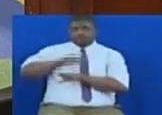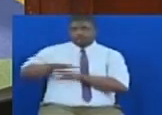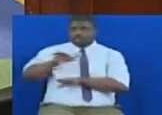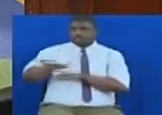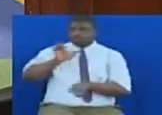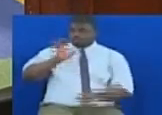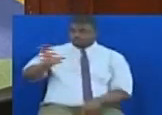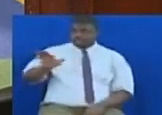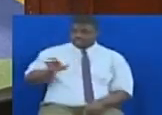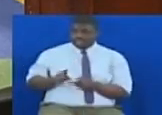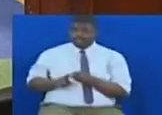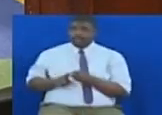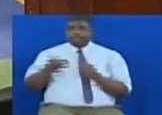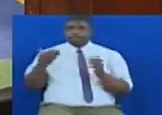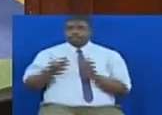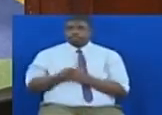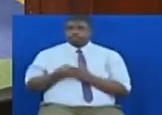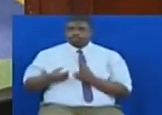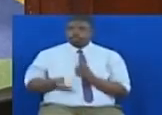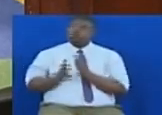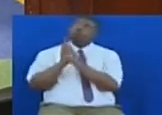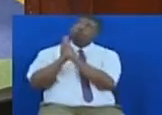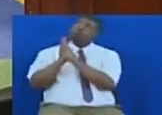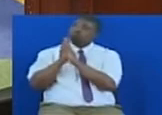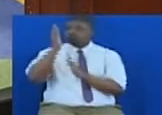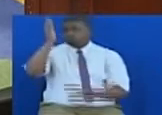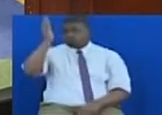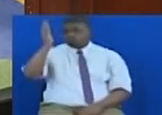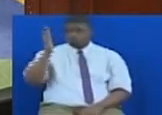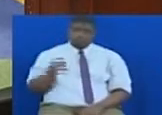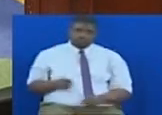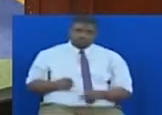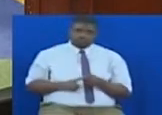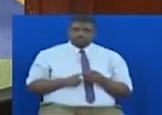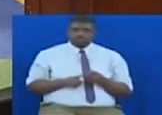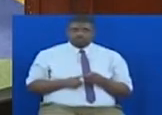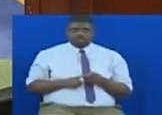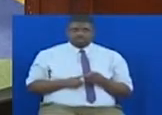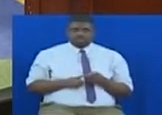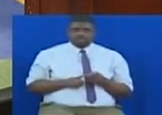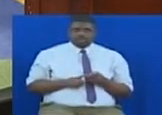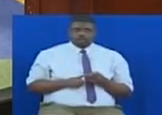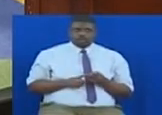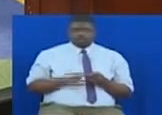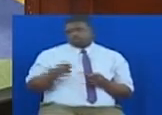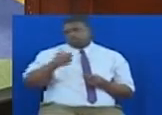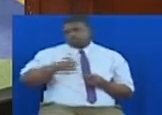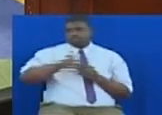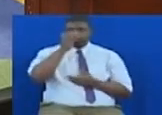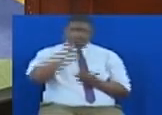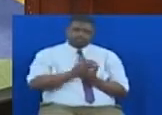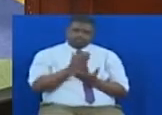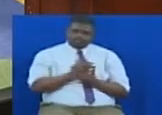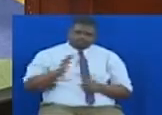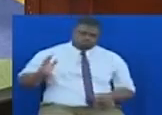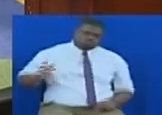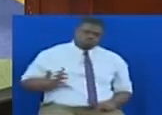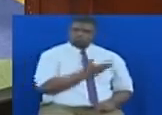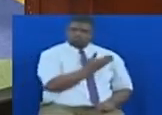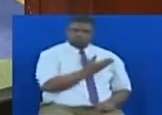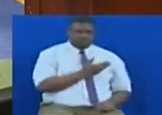yake, pamoja na kumwomba Mwenyezi Mungu aliyetupa rais huyu, mimi na hakika tutaondokana na